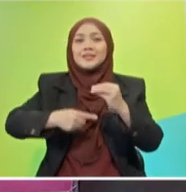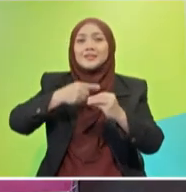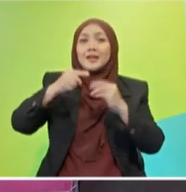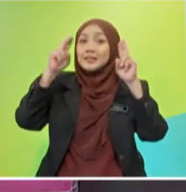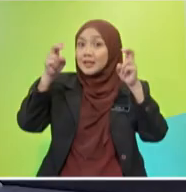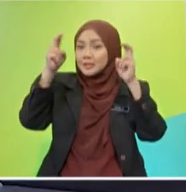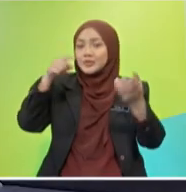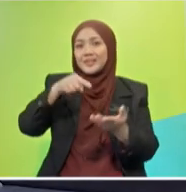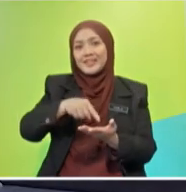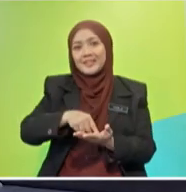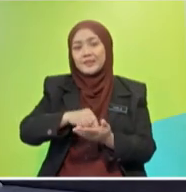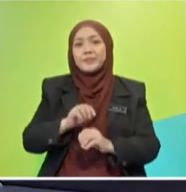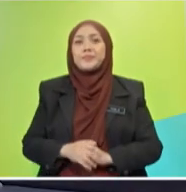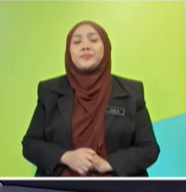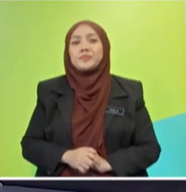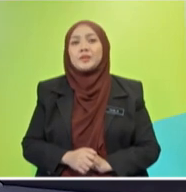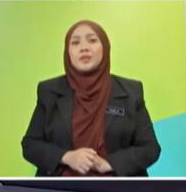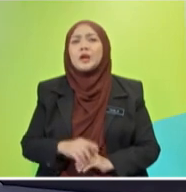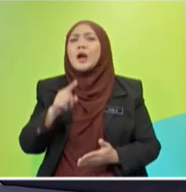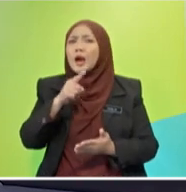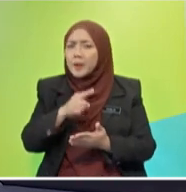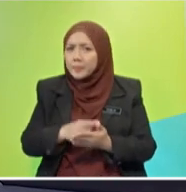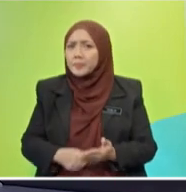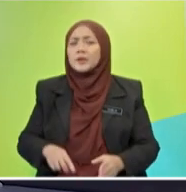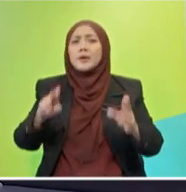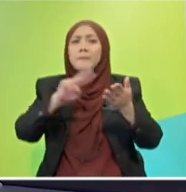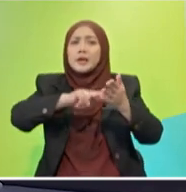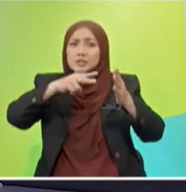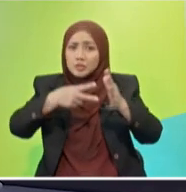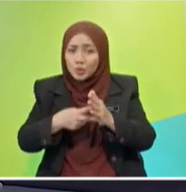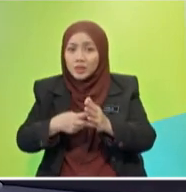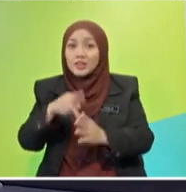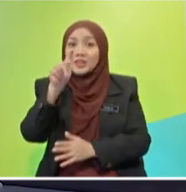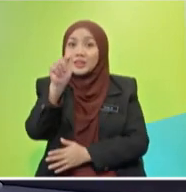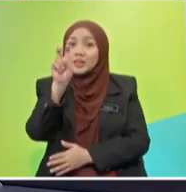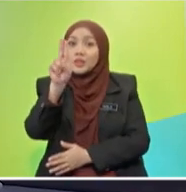tengok apa tuh penuaian Oke kita tengok slide